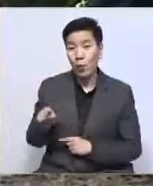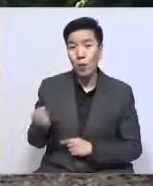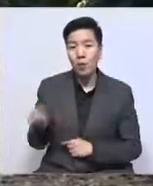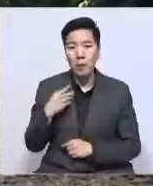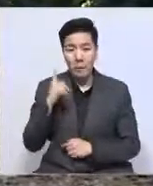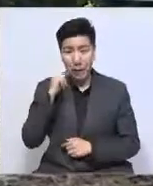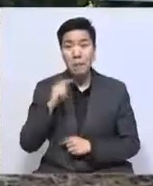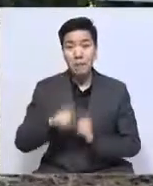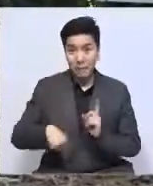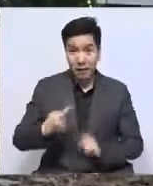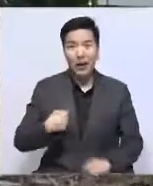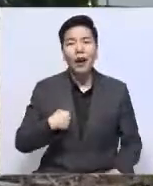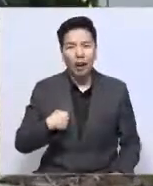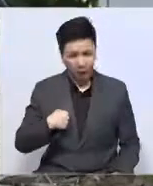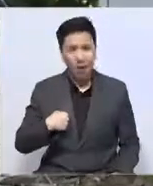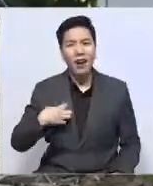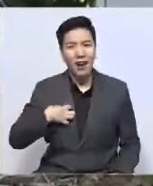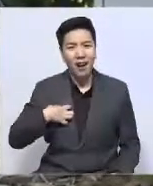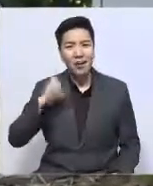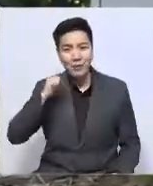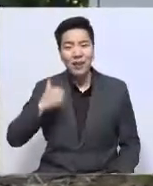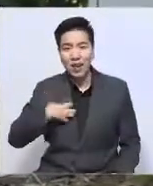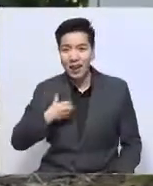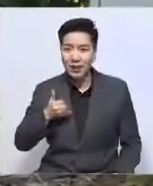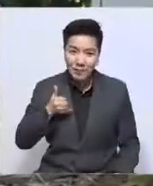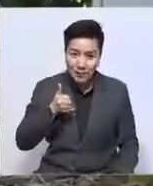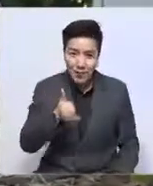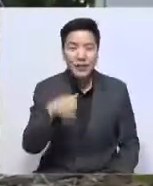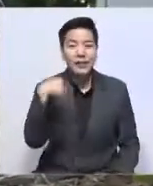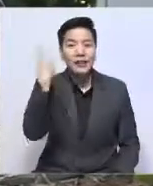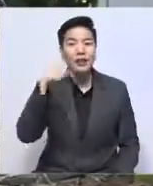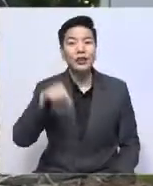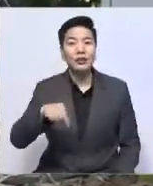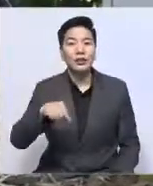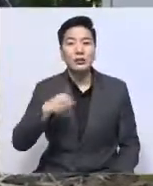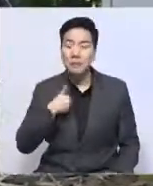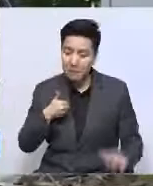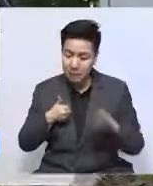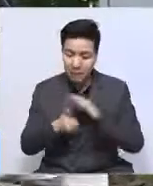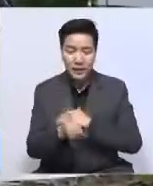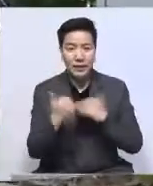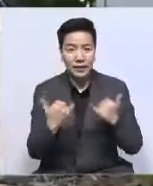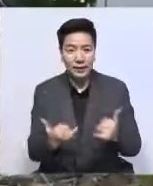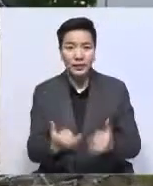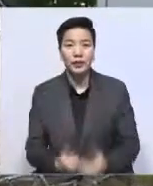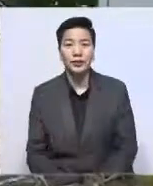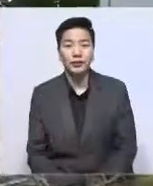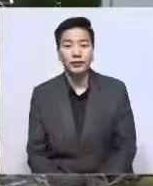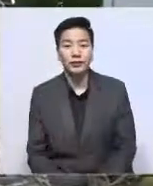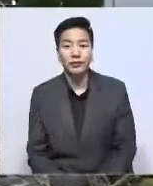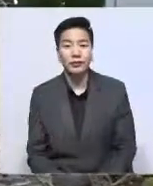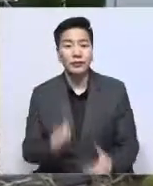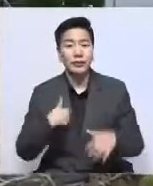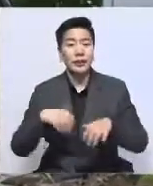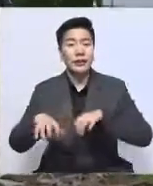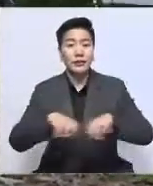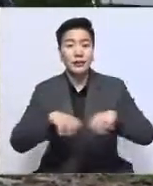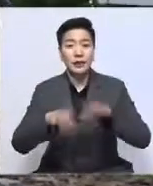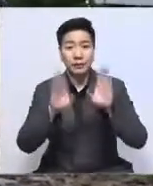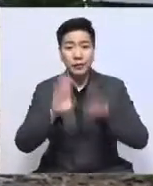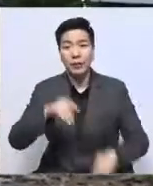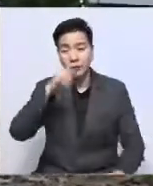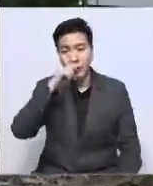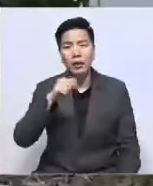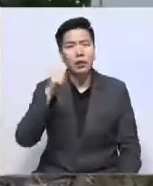แม่จะไปไหมบอกก็เลยก็อยากจะมาอยากจะมาเที่ยวก็เลยมากัน โอ้โหตรงนี้ก็มีจัดงานแบบไทยๆแบบน ี้ค่ะ